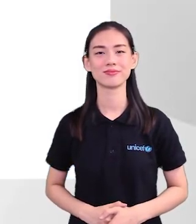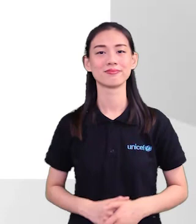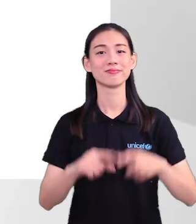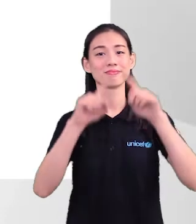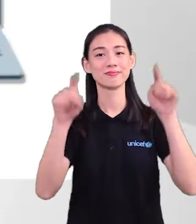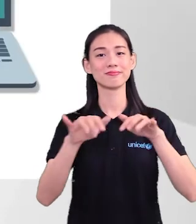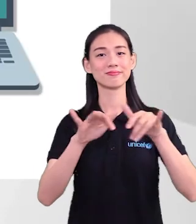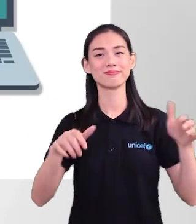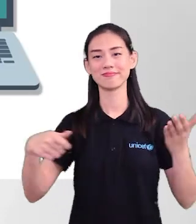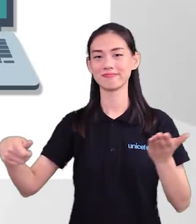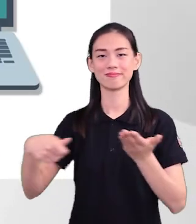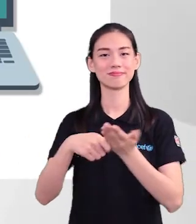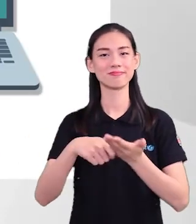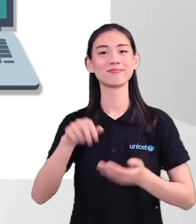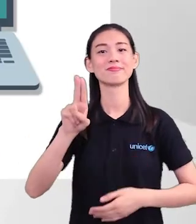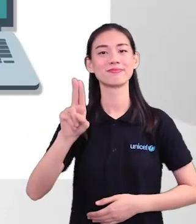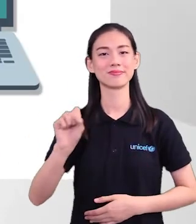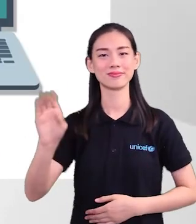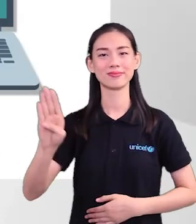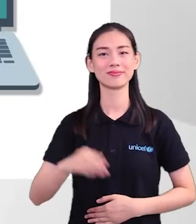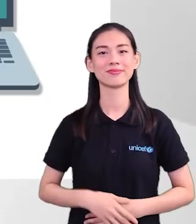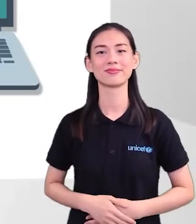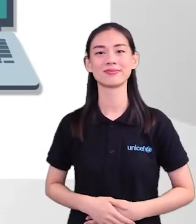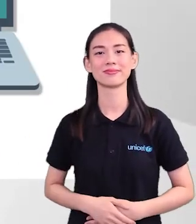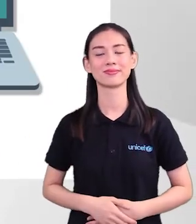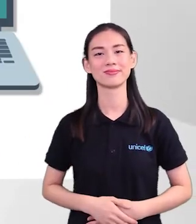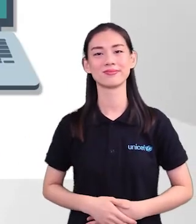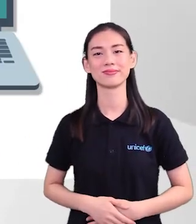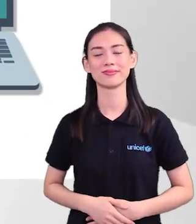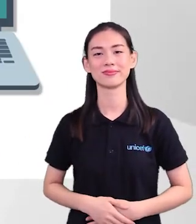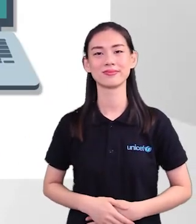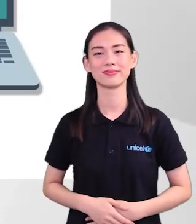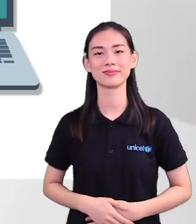Sambungkan Microbit pada komputer menggunakan wayar USB.